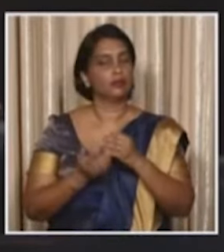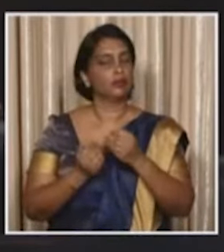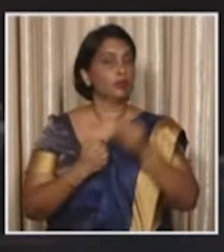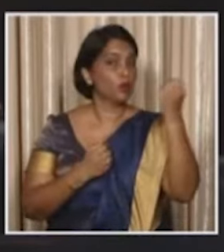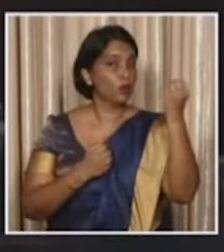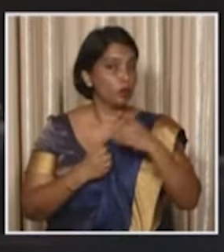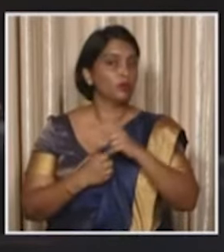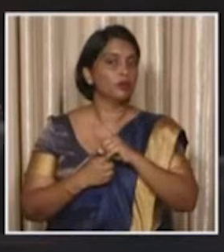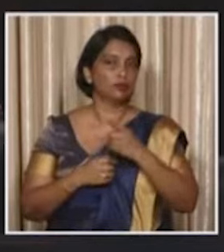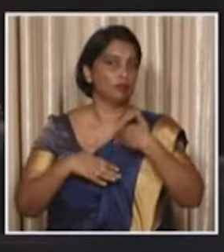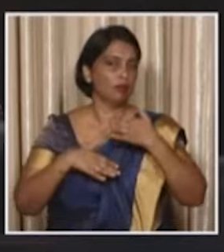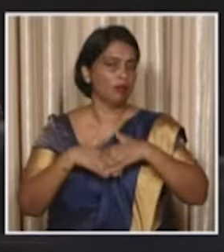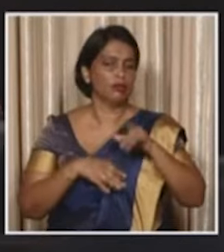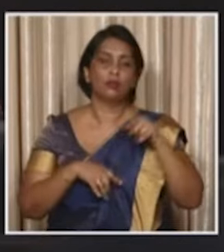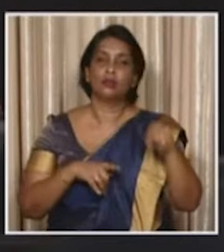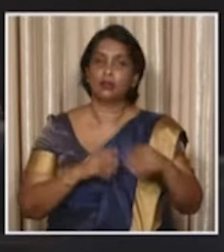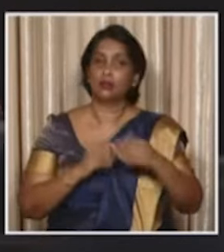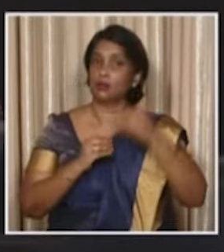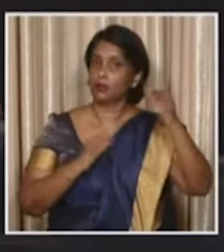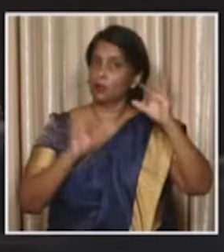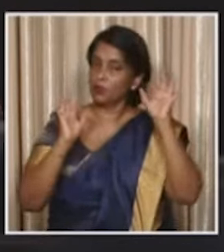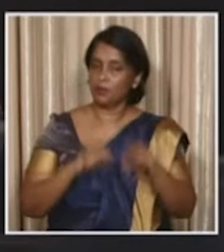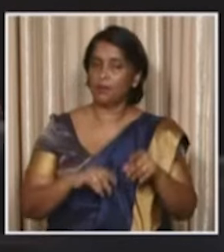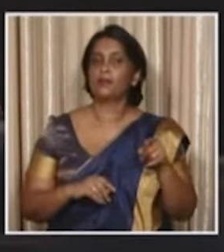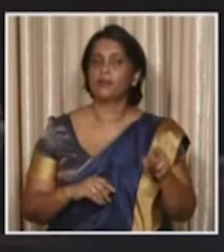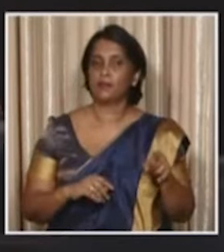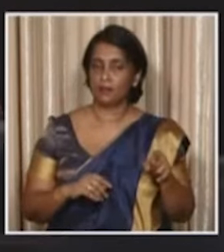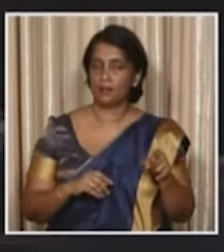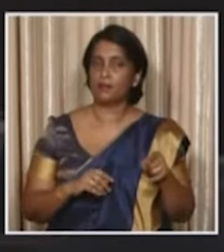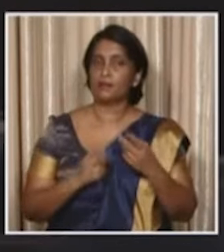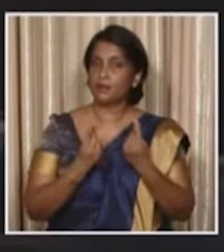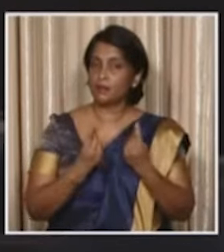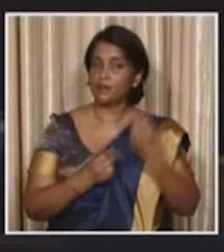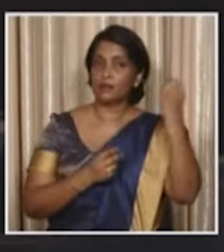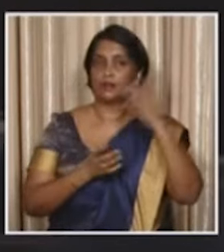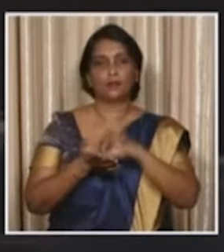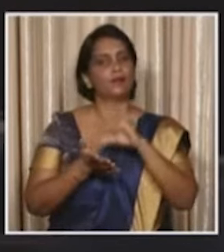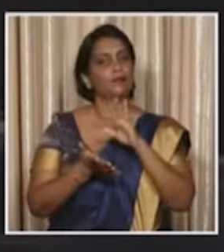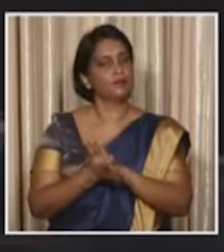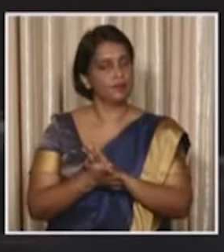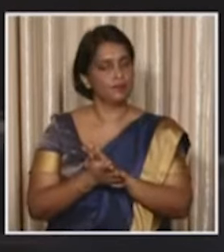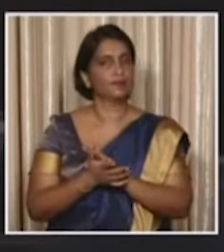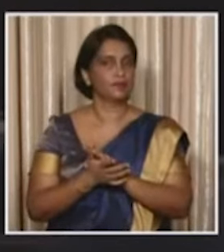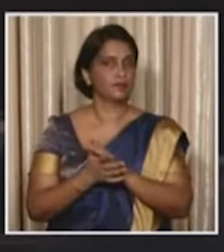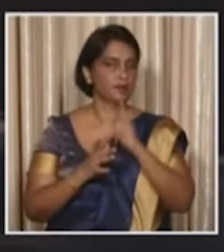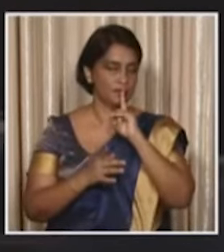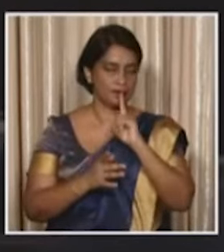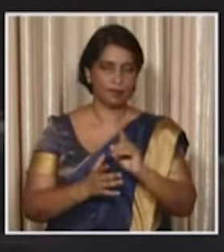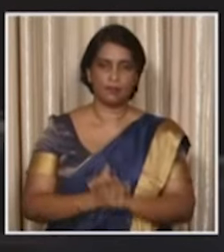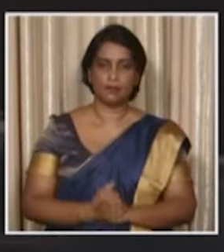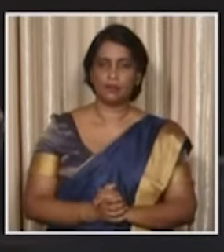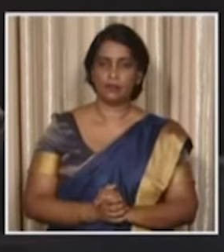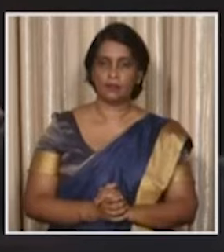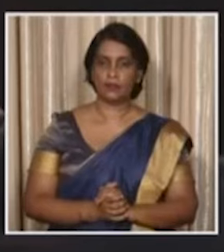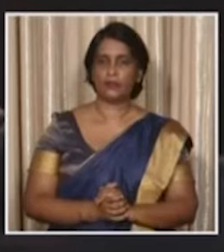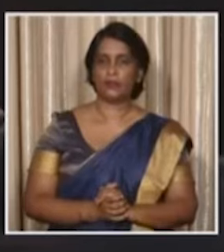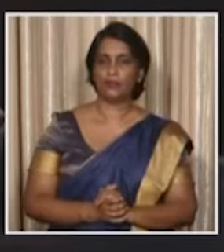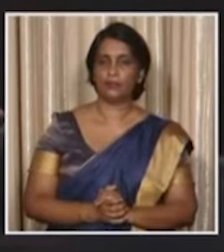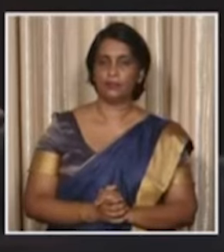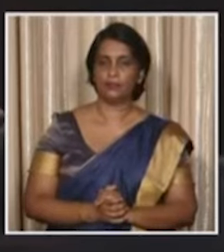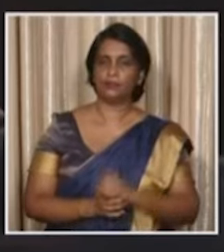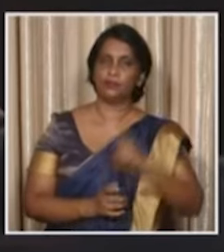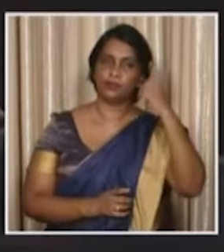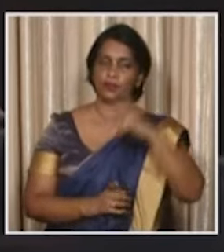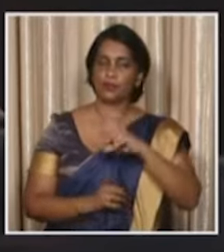ඉක්මනින් මුහුණ දෙන්න. ඒ නිසා මේක කල් දාන්න නැතුව ඉක්මනින් ඒ දිනය ප්‍රකාශයට පත් කරන්න කියන එක අවධාරණය කරනවා. ඒ වගේම නියෝජ්‍ය